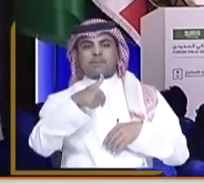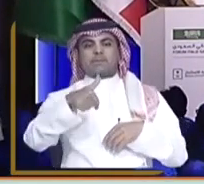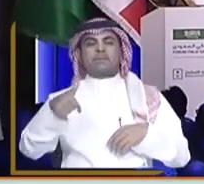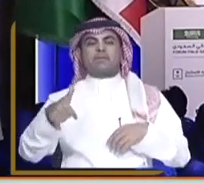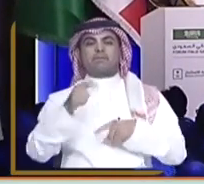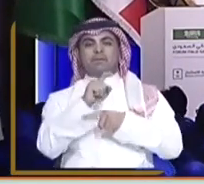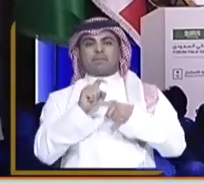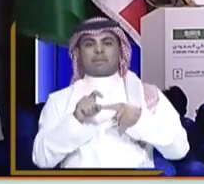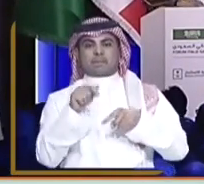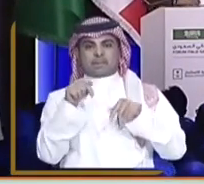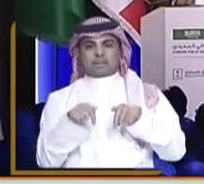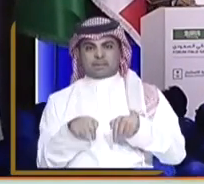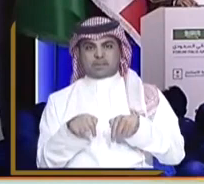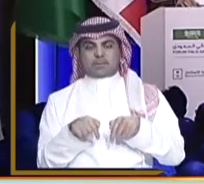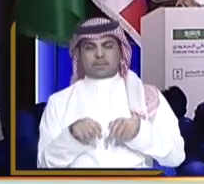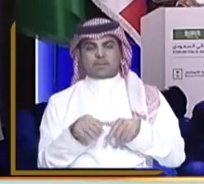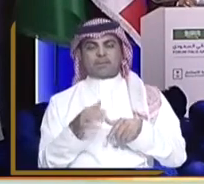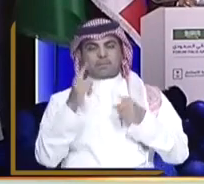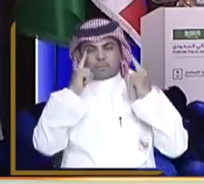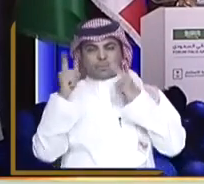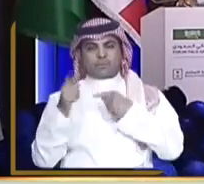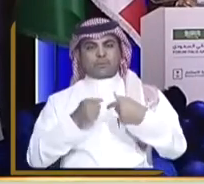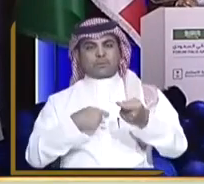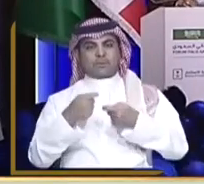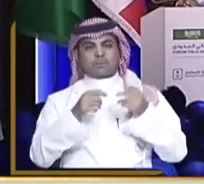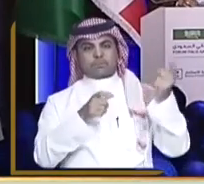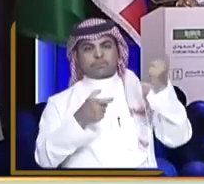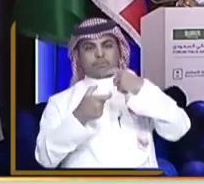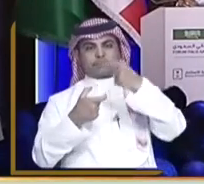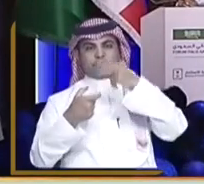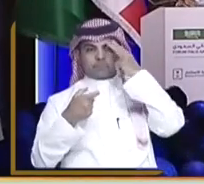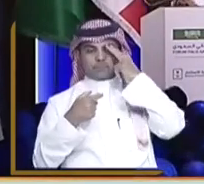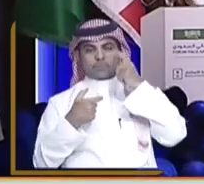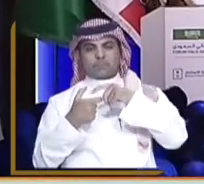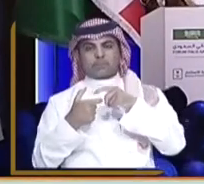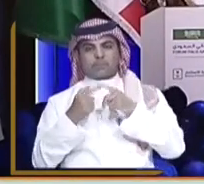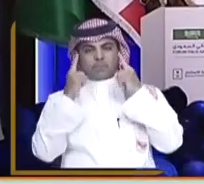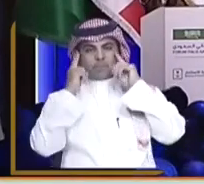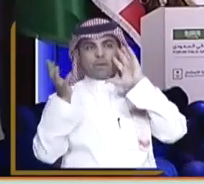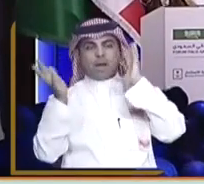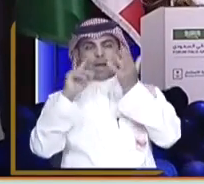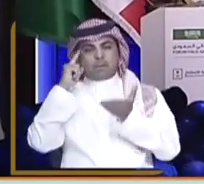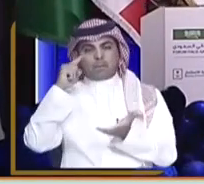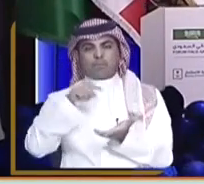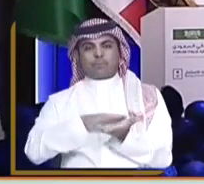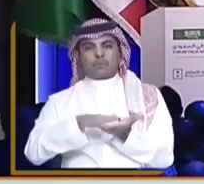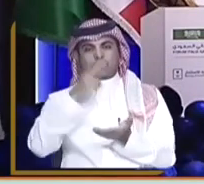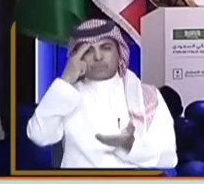واصبحنا الان الوجهه الاولى للاستثمار الاجنبي المباشر بين افضل الوجهات العالميه